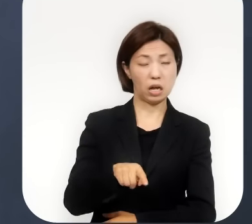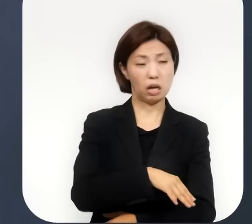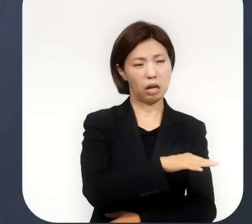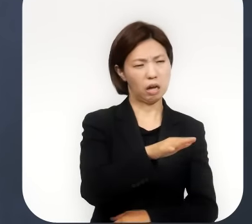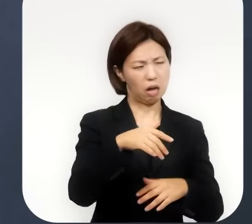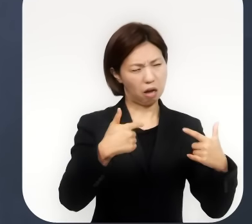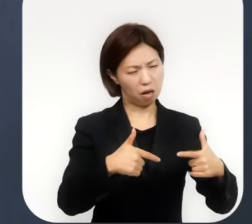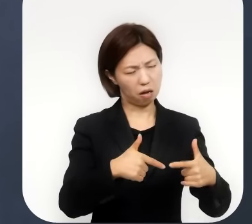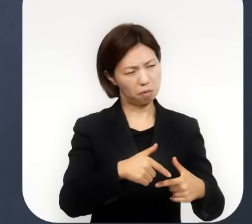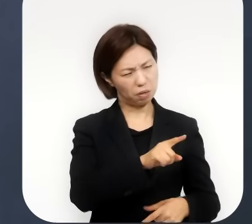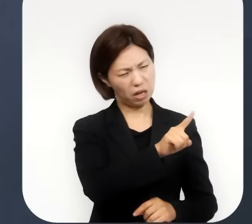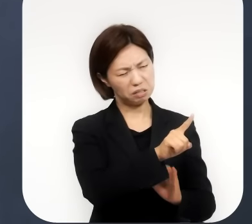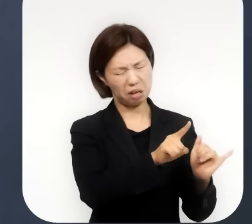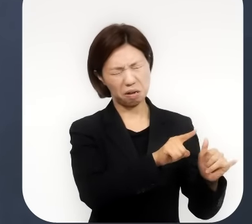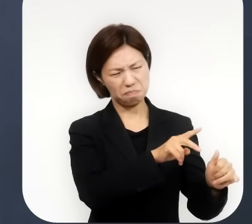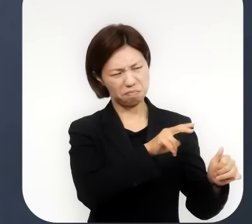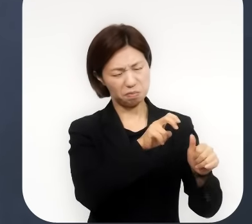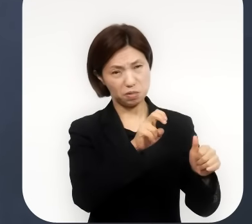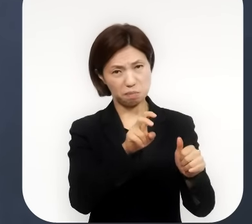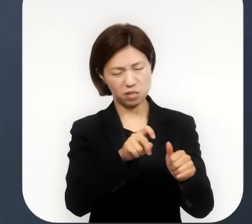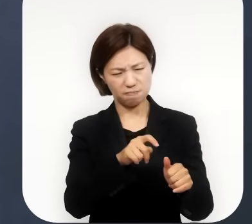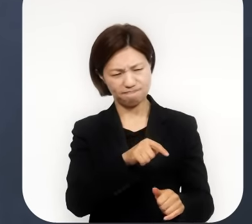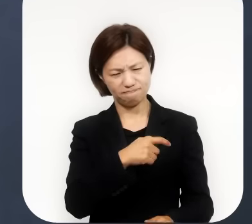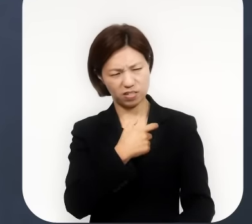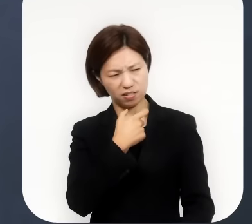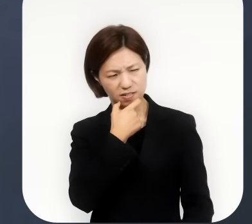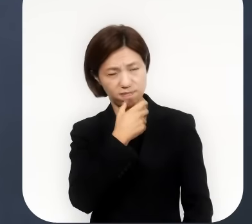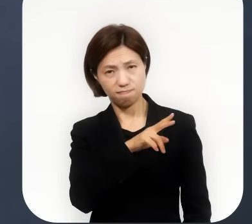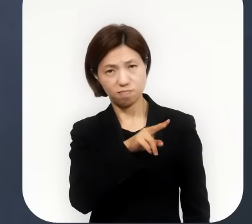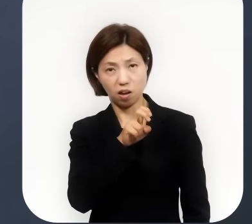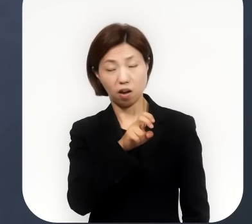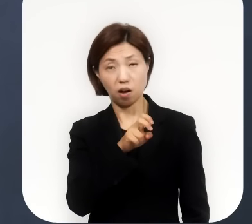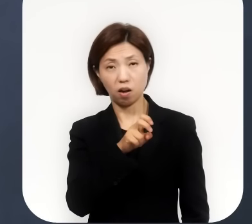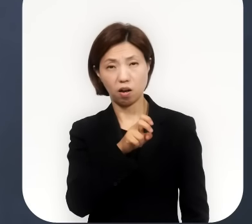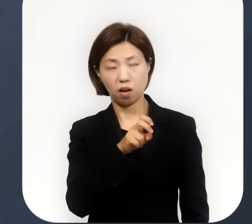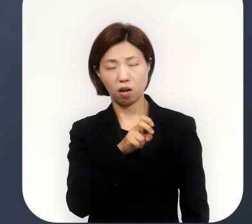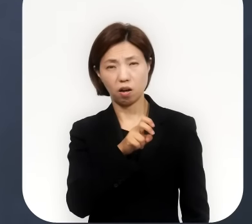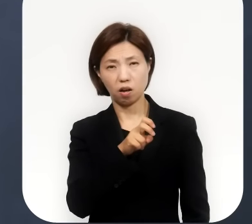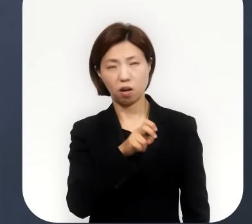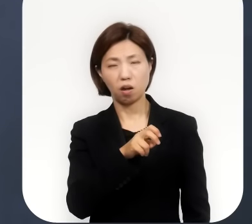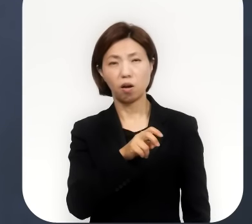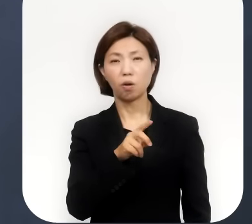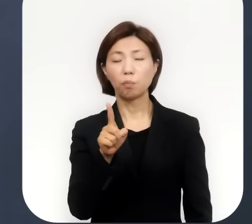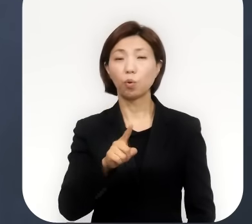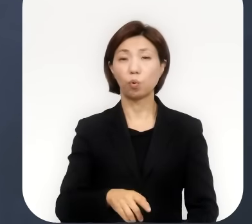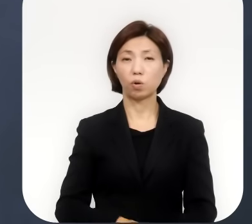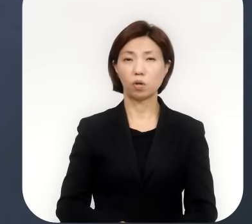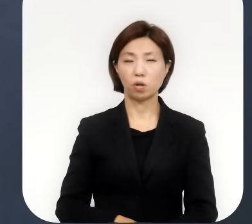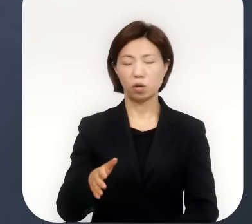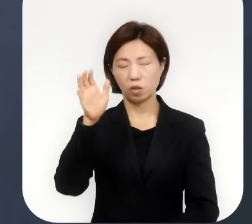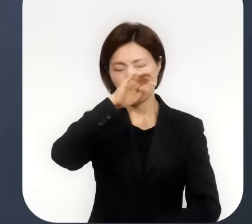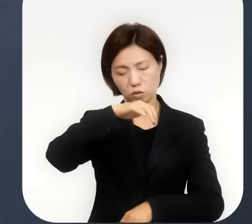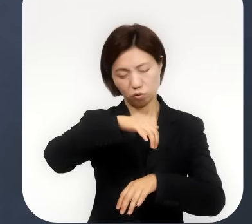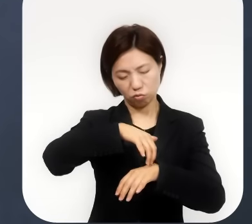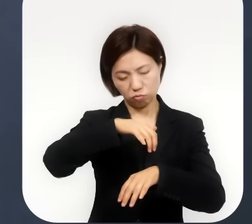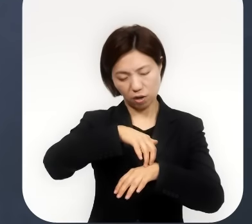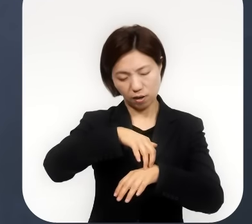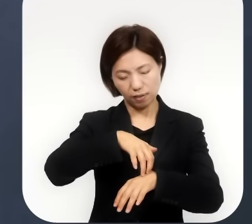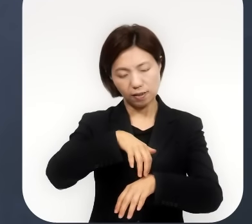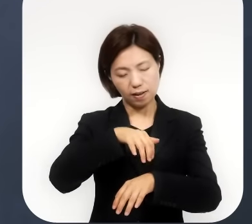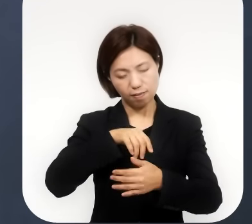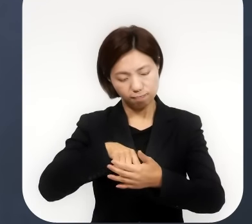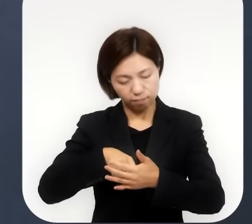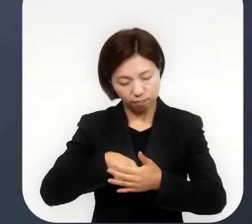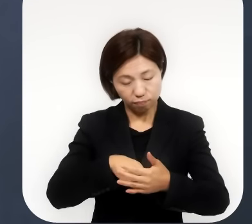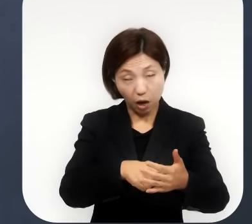다 괜찮은데 한 사람은 늘 보면 마음에 걸리고 미움이 생긴다 그럴 때는 어 수행의 과제로